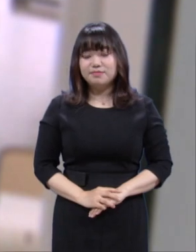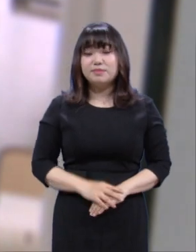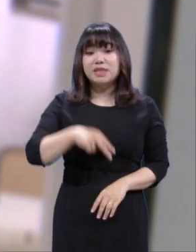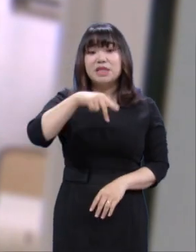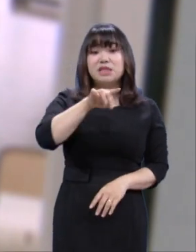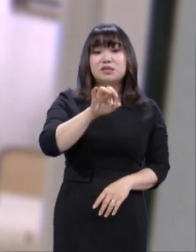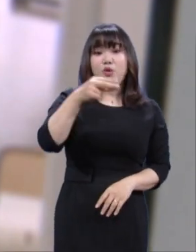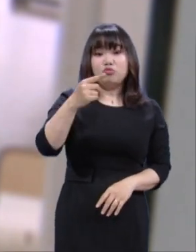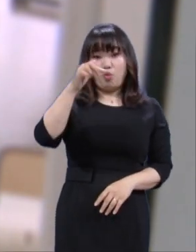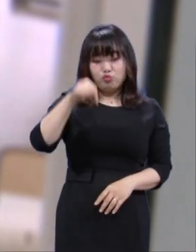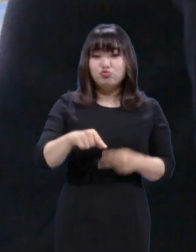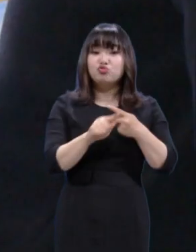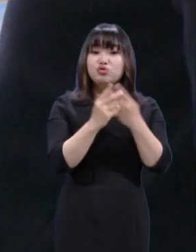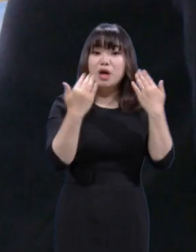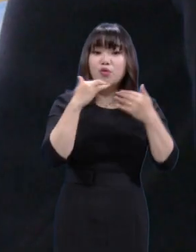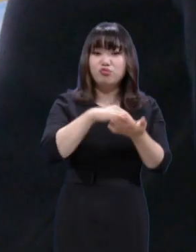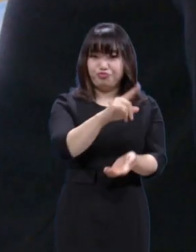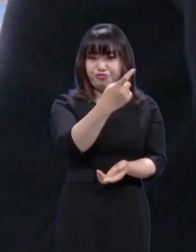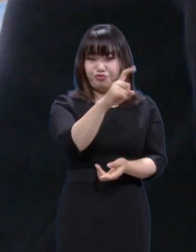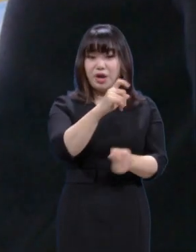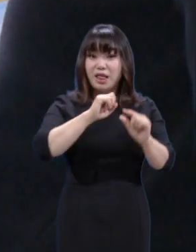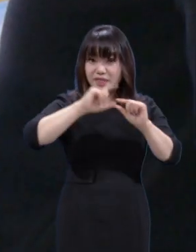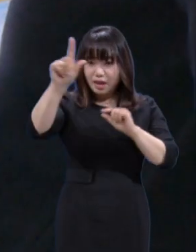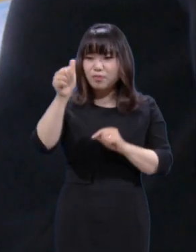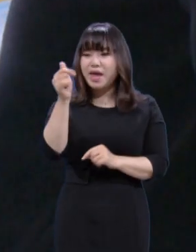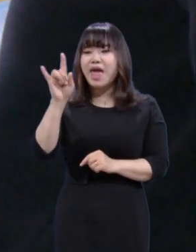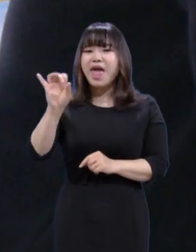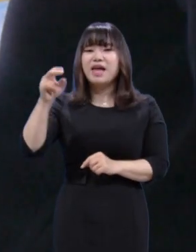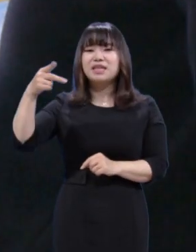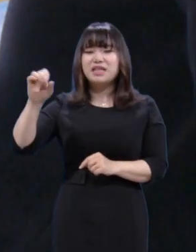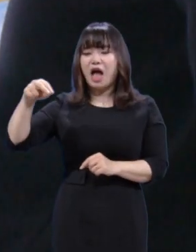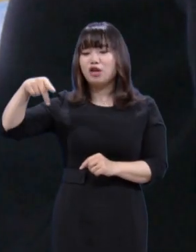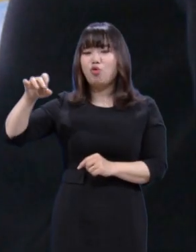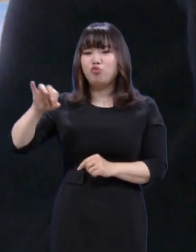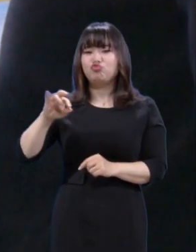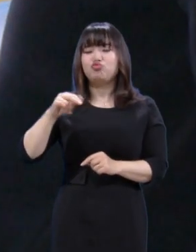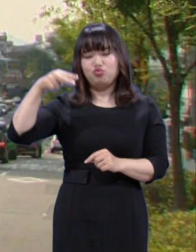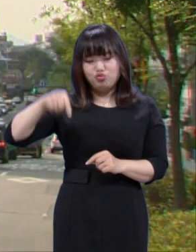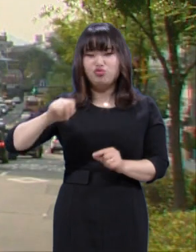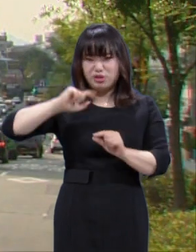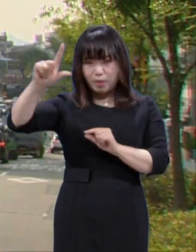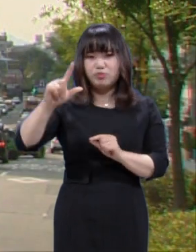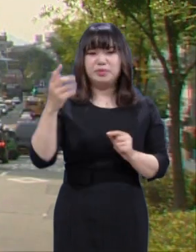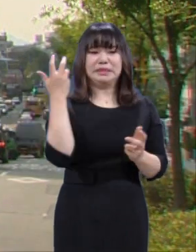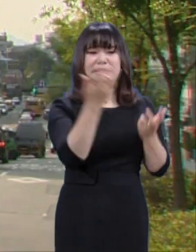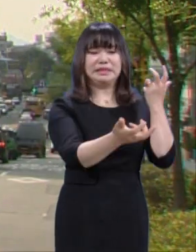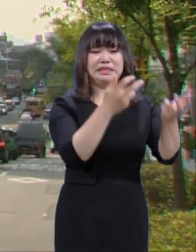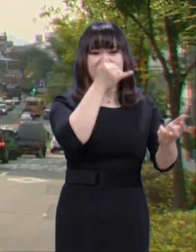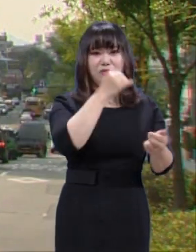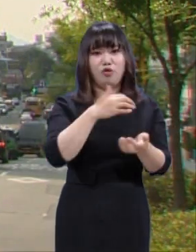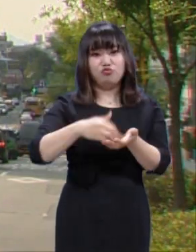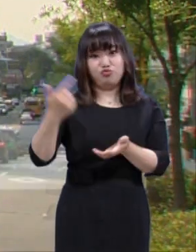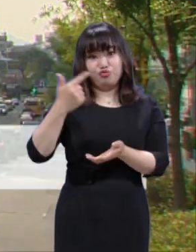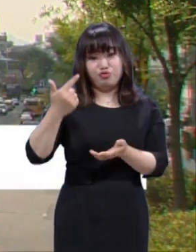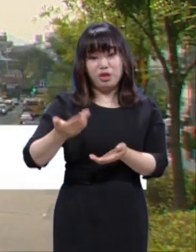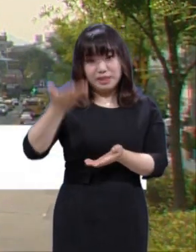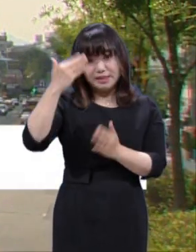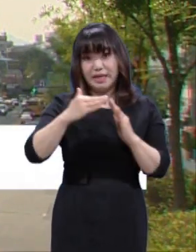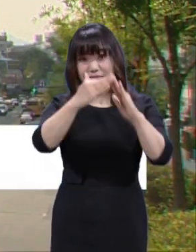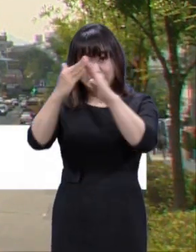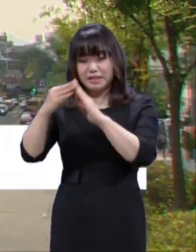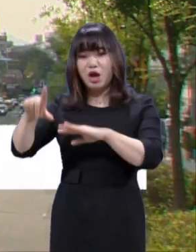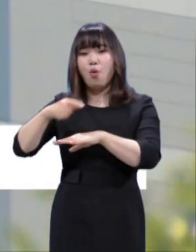성동구 관내 중학교는 모두 11곳으로 대부분 행당과 성수동에 밀집해 있습니다. 6천 세대가 살고 있는 왕십리